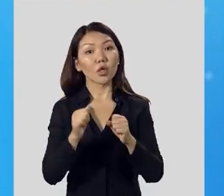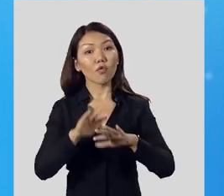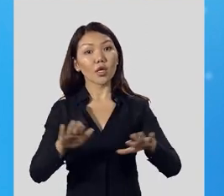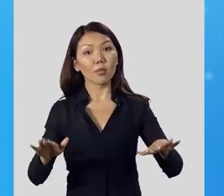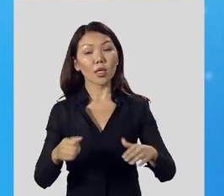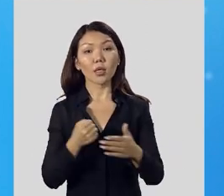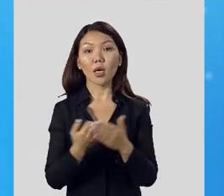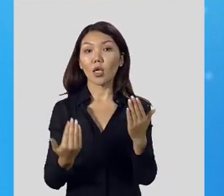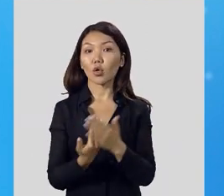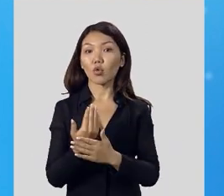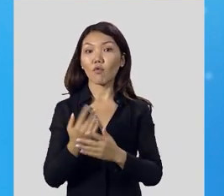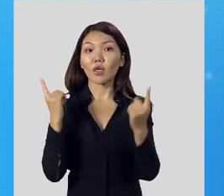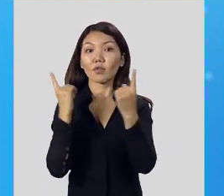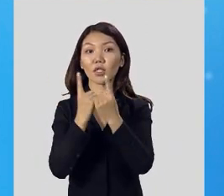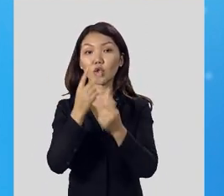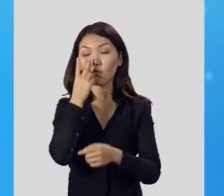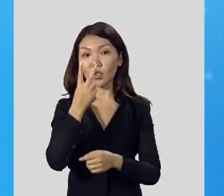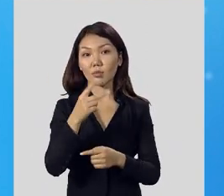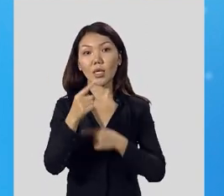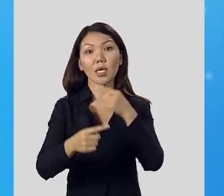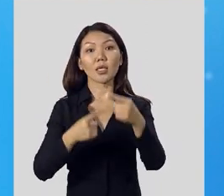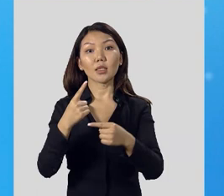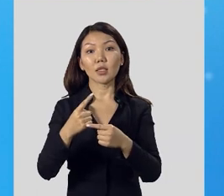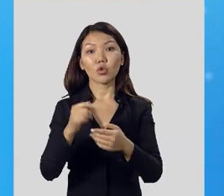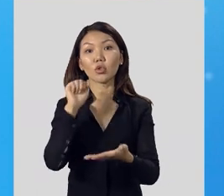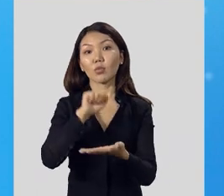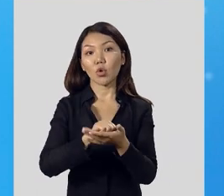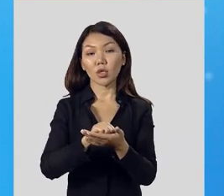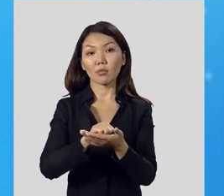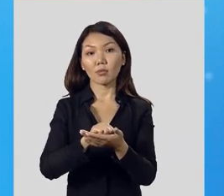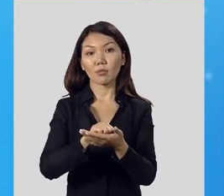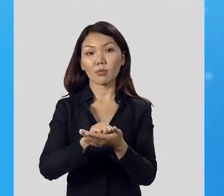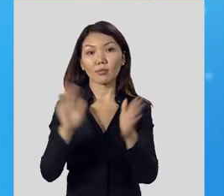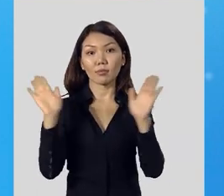здоровы, ребята! До новых встреч! Увидимся на следующем уроке!